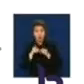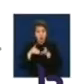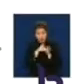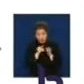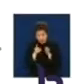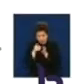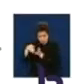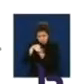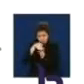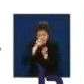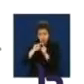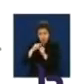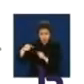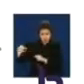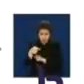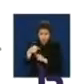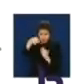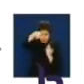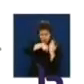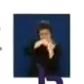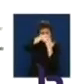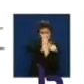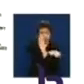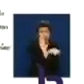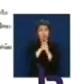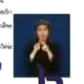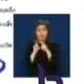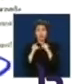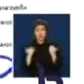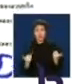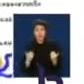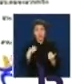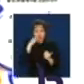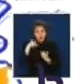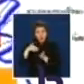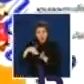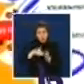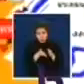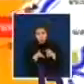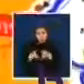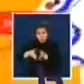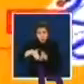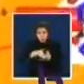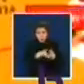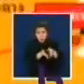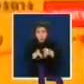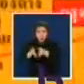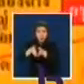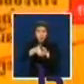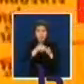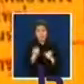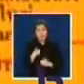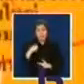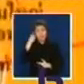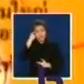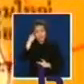ต้นสำหรับในส่วนของแม่น้ำท่าจีนนั้นก็จะมีลักษณะที่คดเคี้ยวเหมือนเช่นคลองลัดโพเราก็